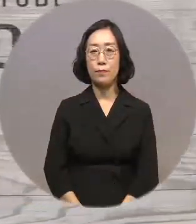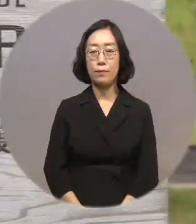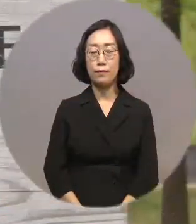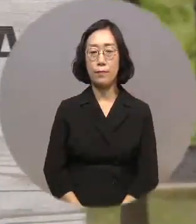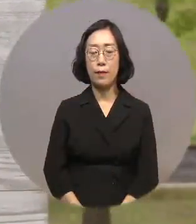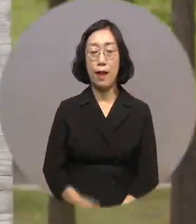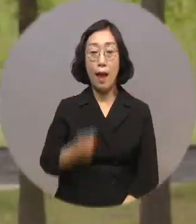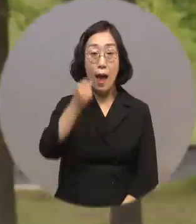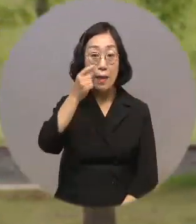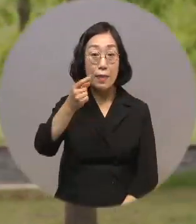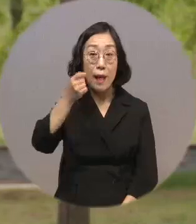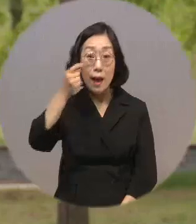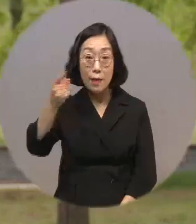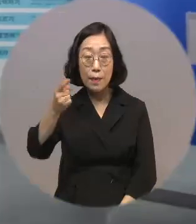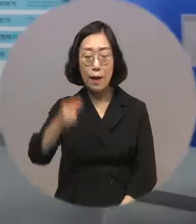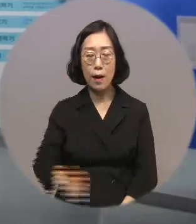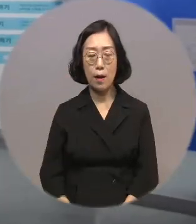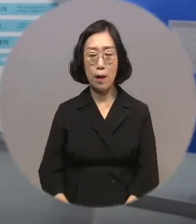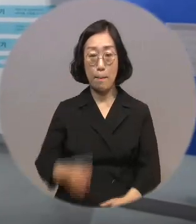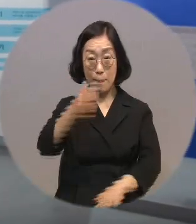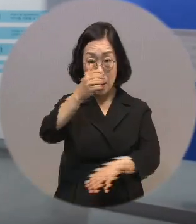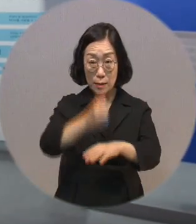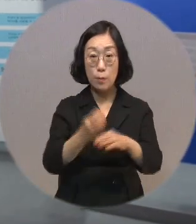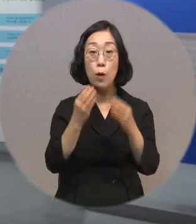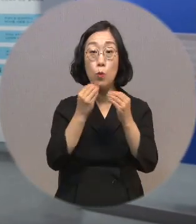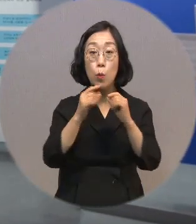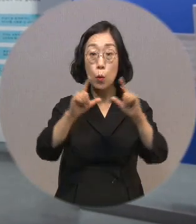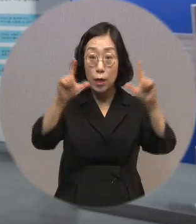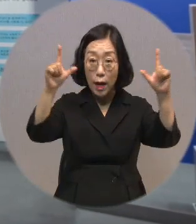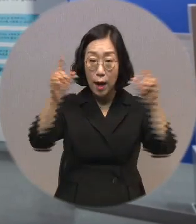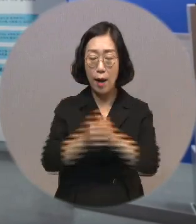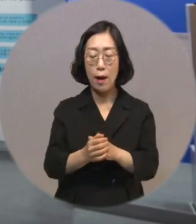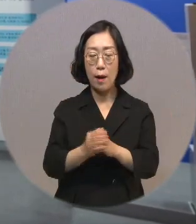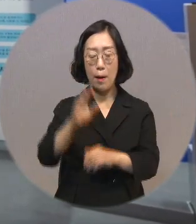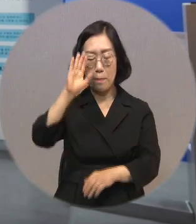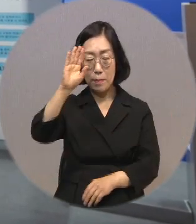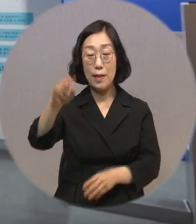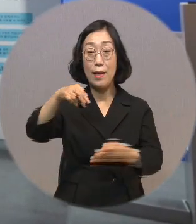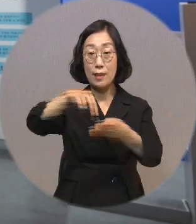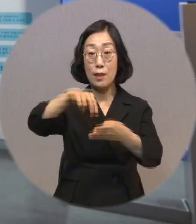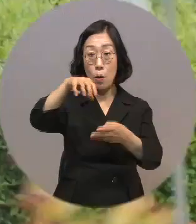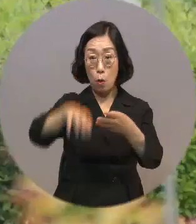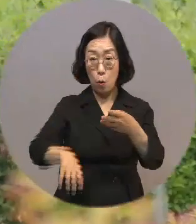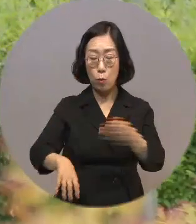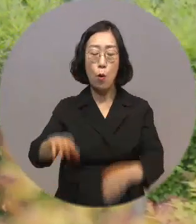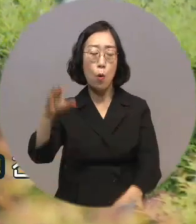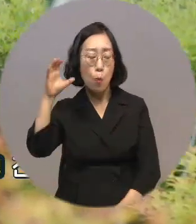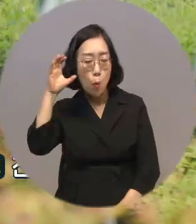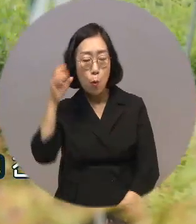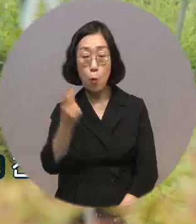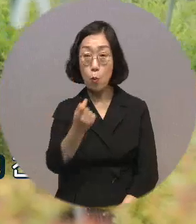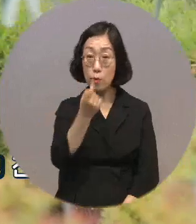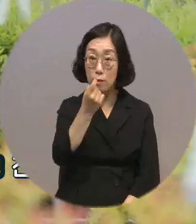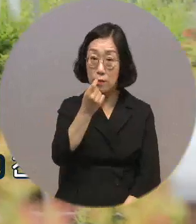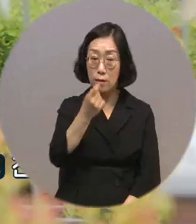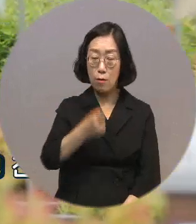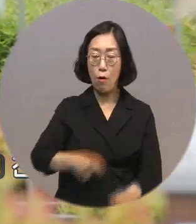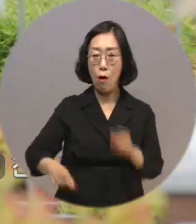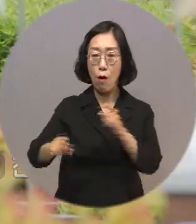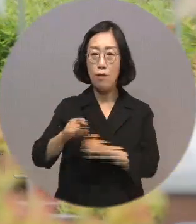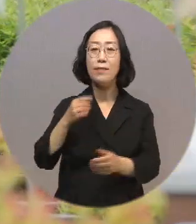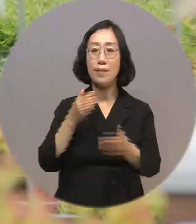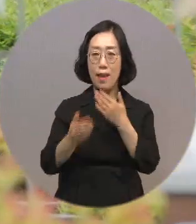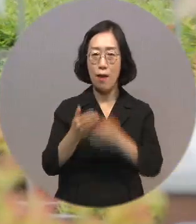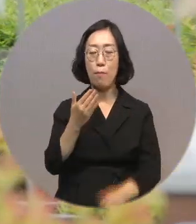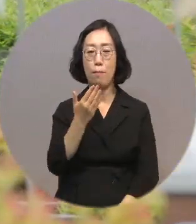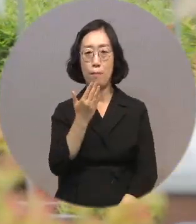매월 마지막 주 토요일 한반도 통일미래센터에서 보고 듣고 느끼는 통일 미래 체험을 떠나는 건